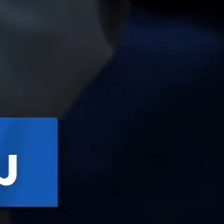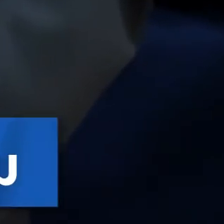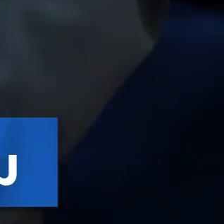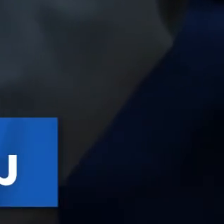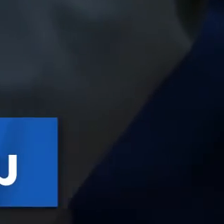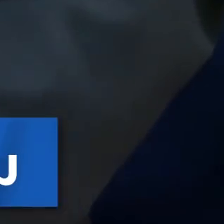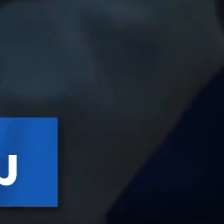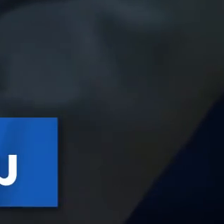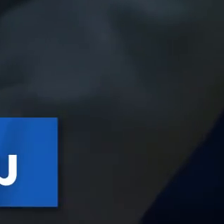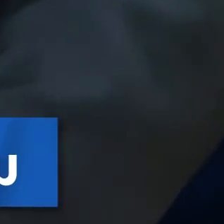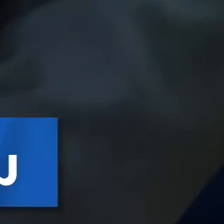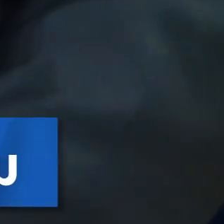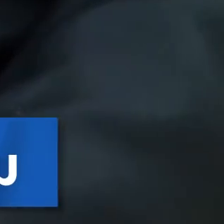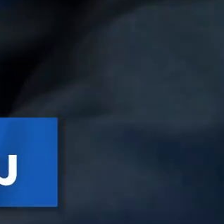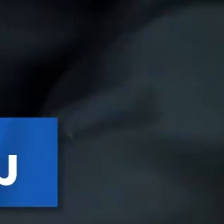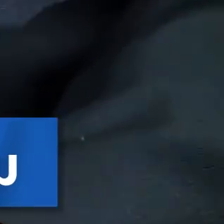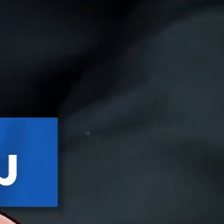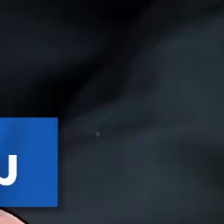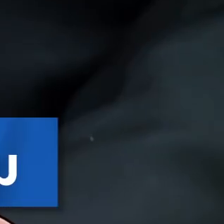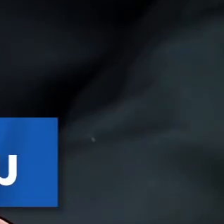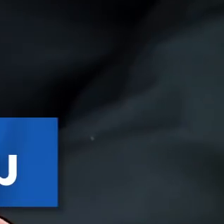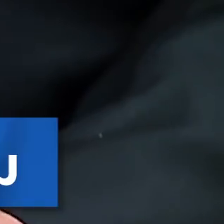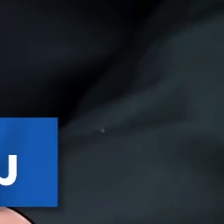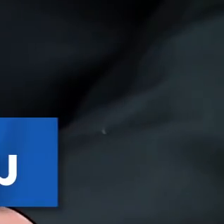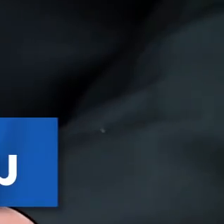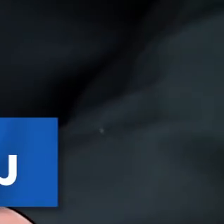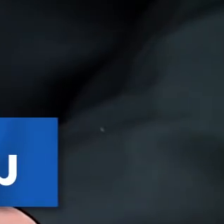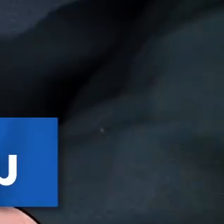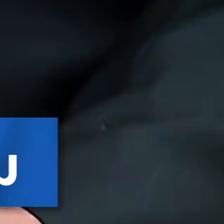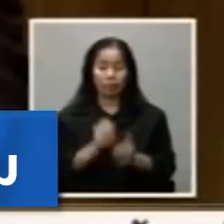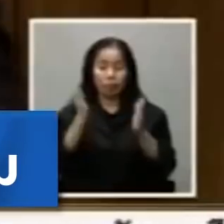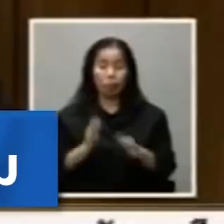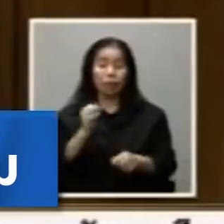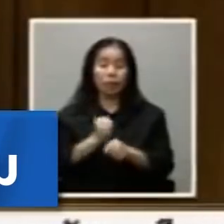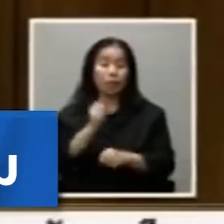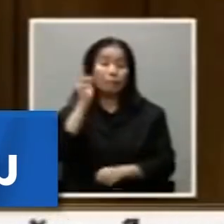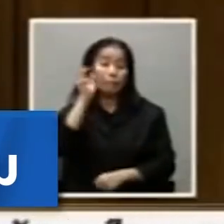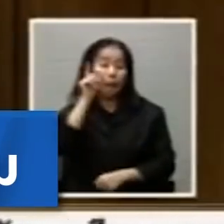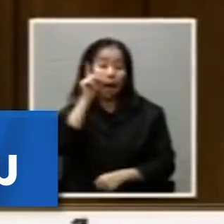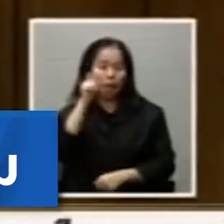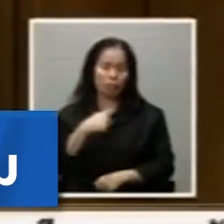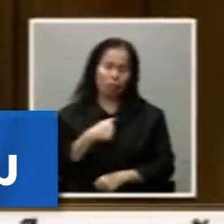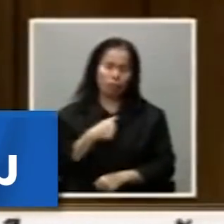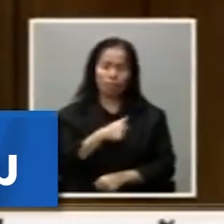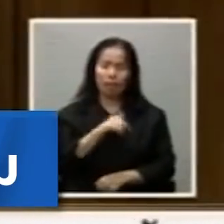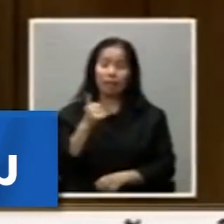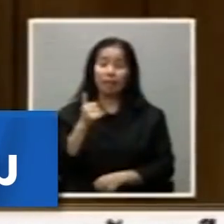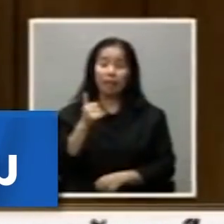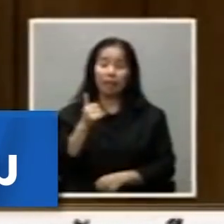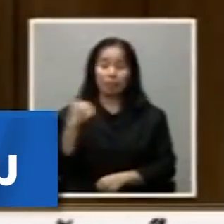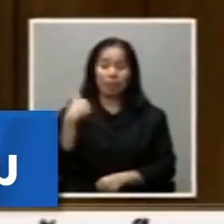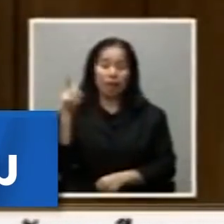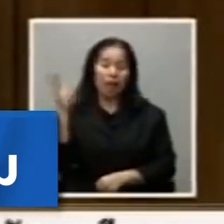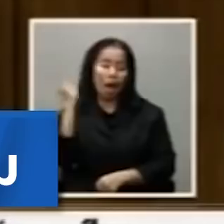กุมภาพันธ์นะครับดังนั้นความเคลื่อนไหวคุณธรรมนัสจากนี้ต้องจับตามองเพราะว่าหนึ่งก็คือระเบิดที่ทิ้งไว้มาติดขับธรรมะนัดผิดกฎหมายหรือไม่